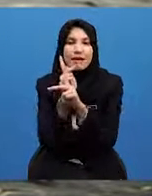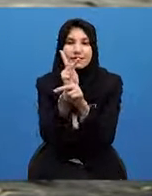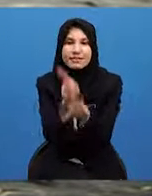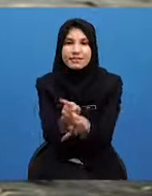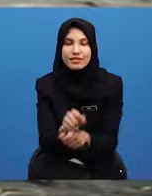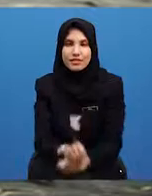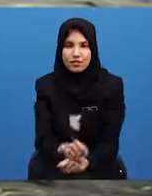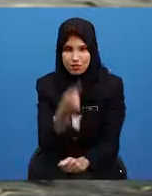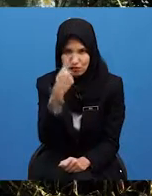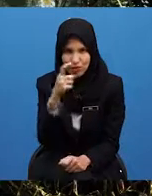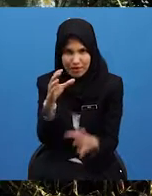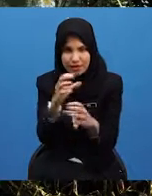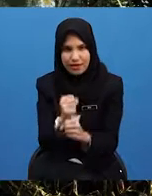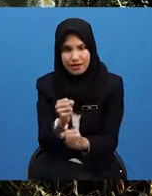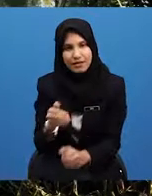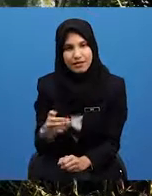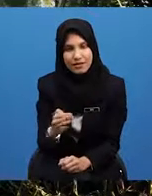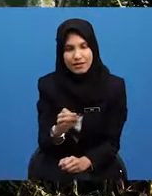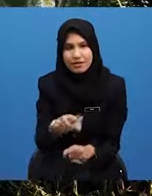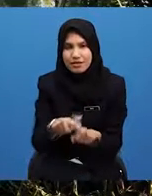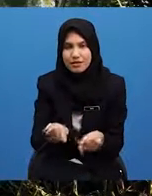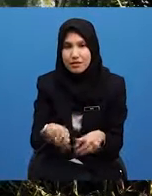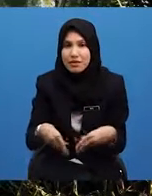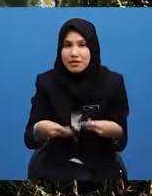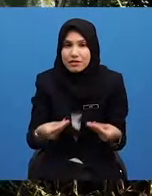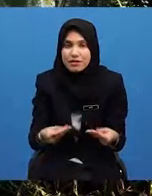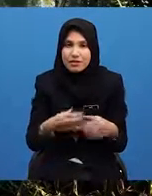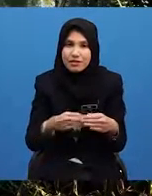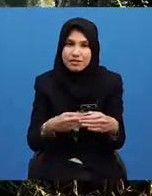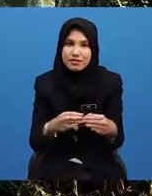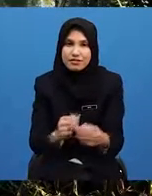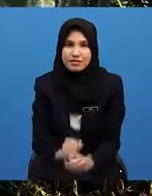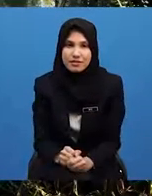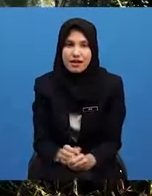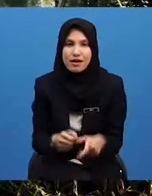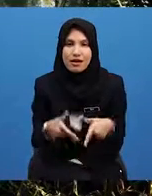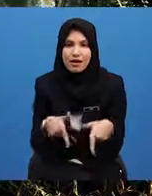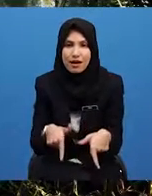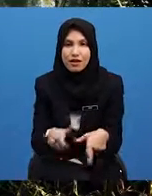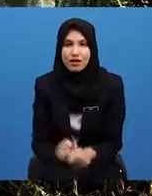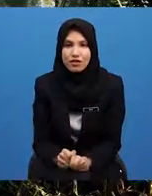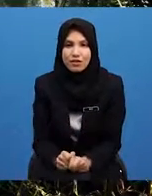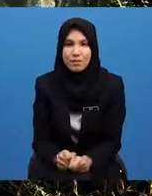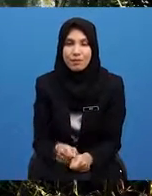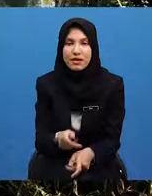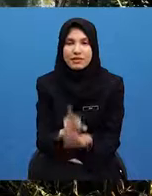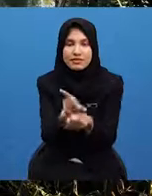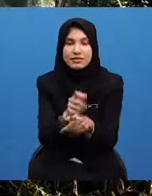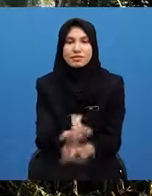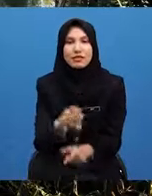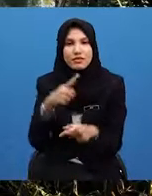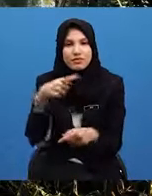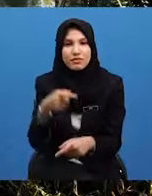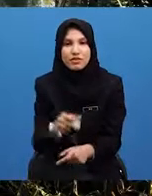menangkap ikan. Tapi bagaimana cara kayu pancing tersebut